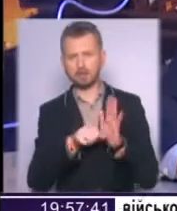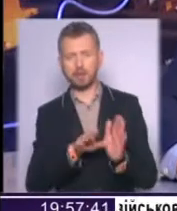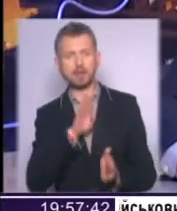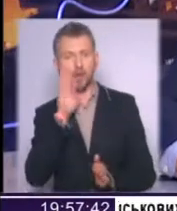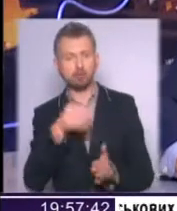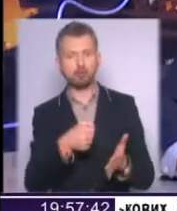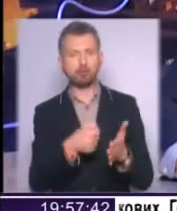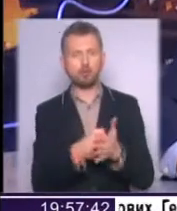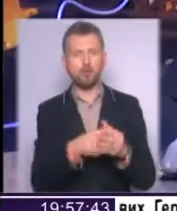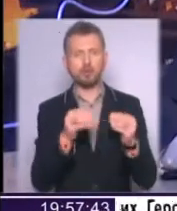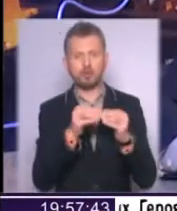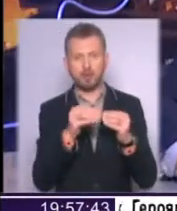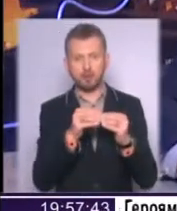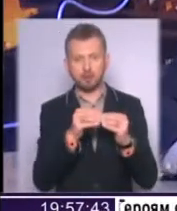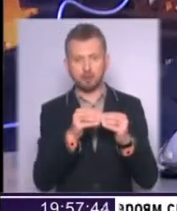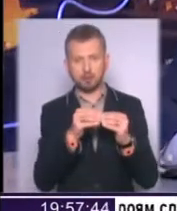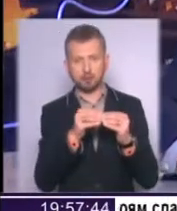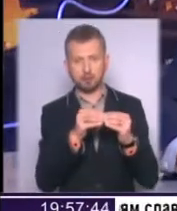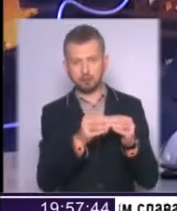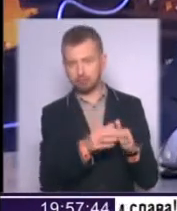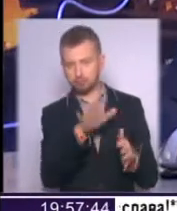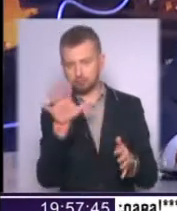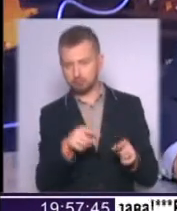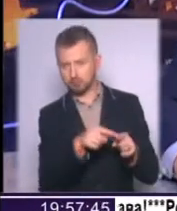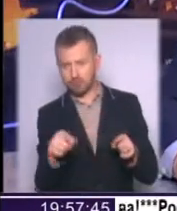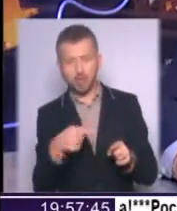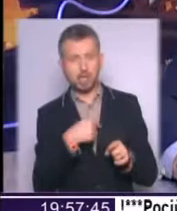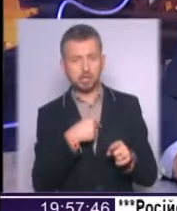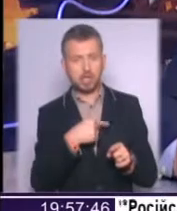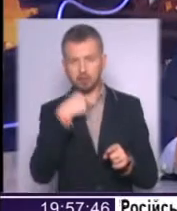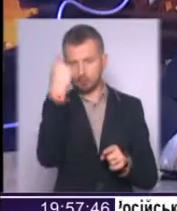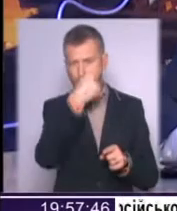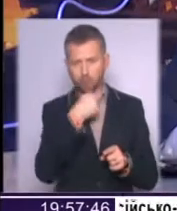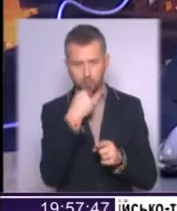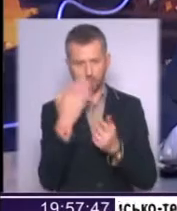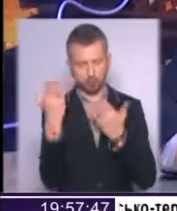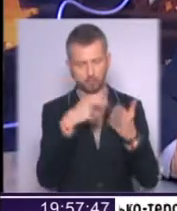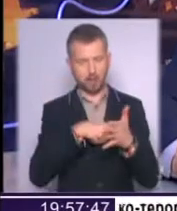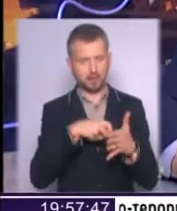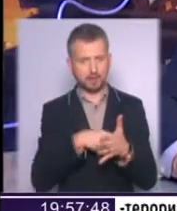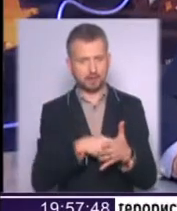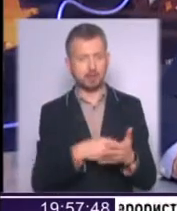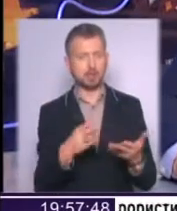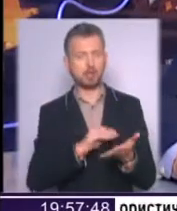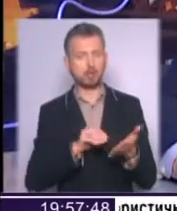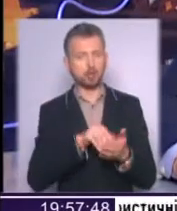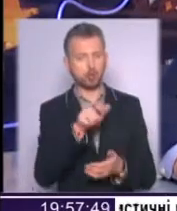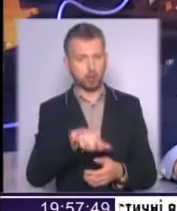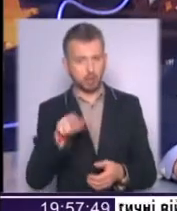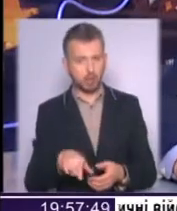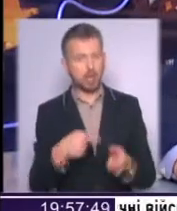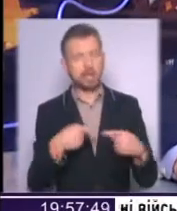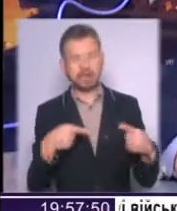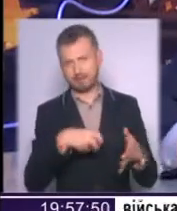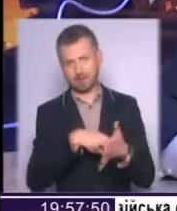до 10 я читаю особисто листи в своїй приймальні, ті, які пишуть люди. Різні